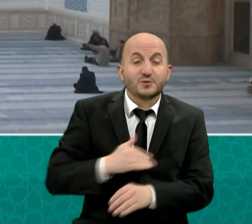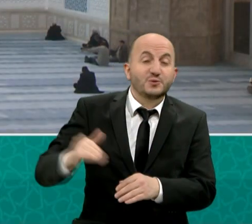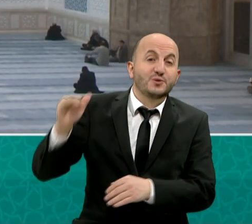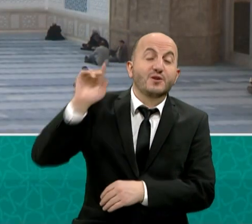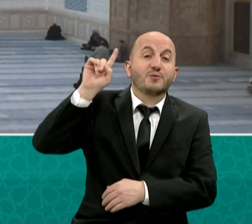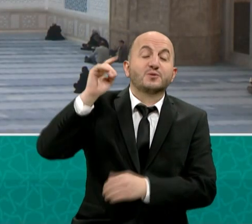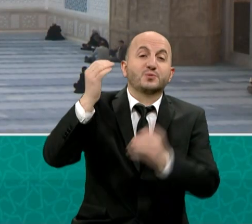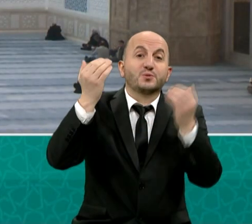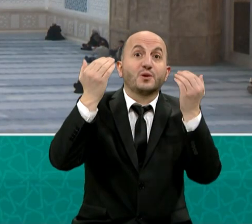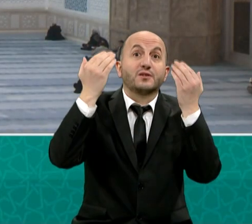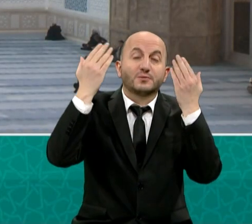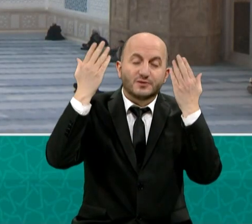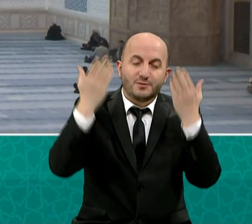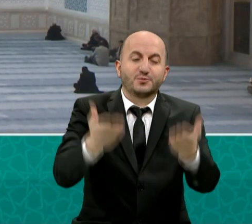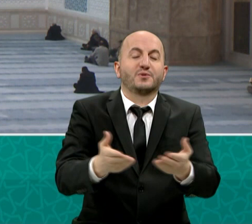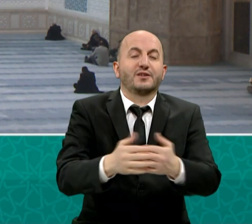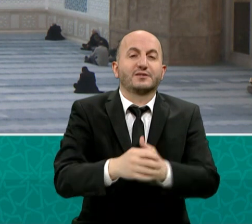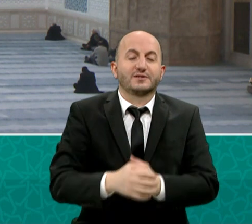Rabbim dualarımızı kabul eylesin.